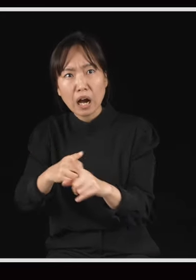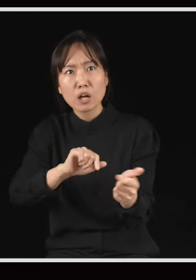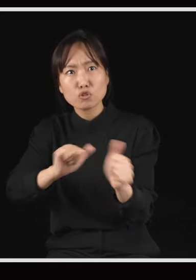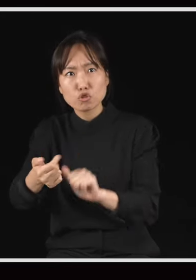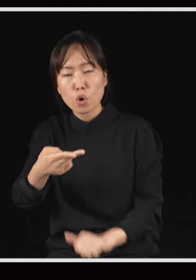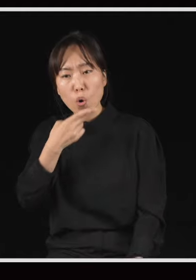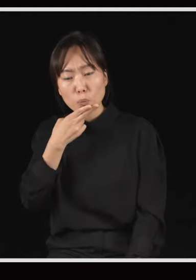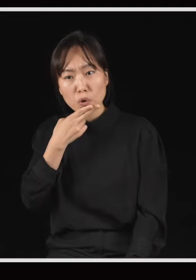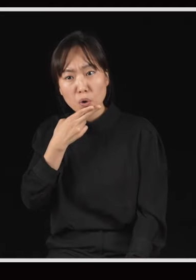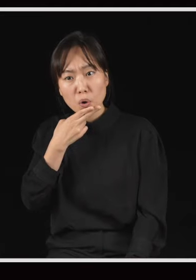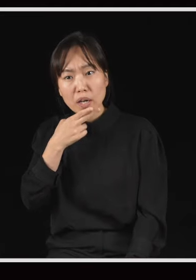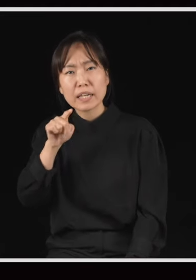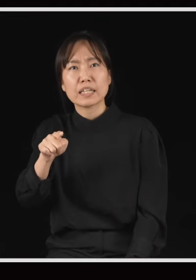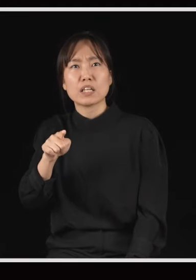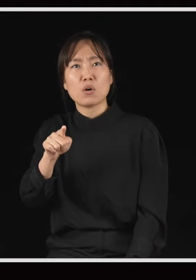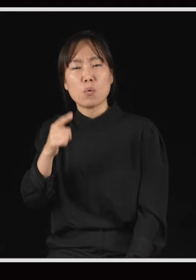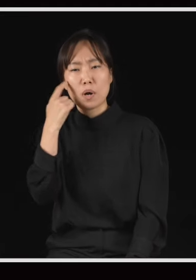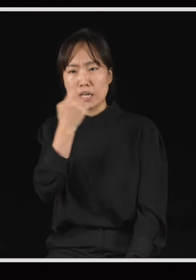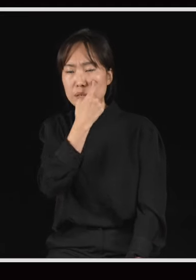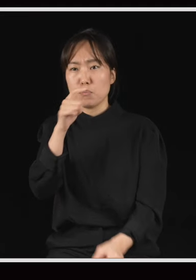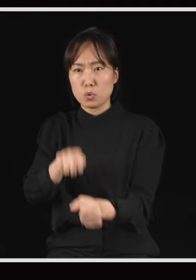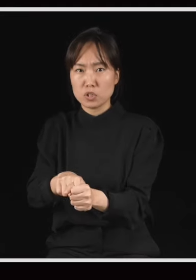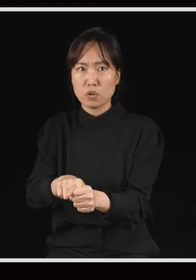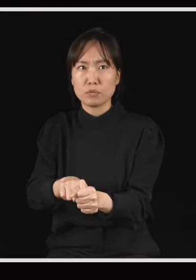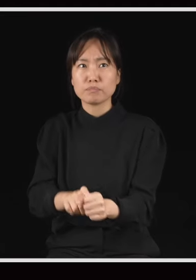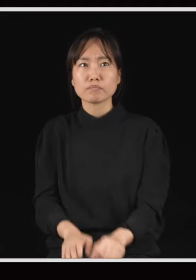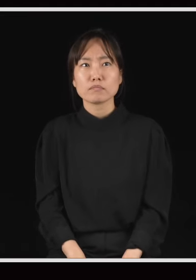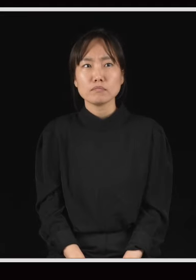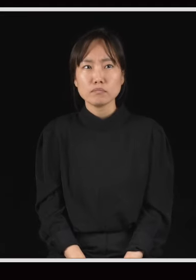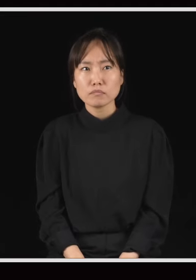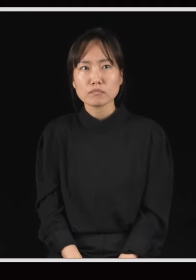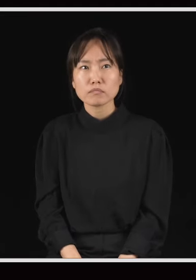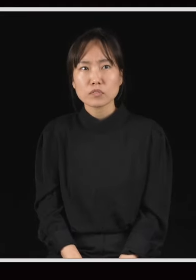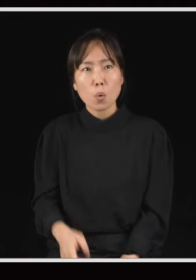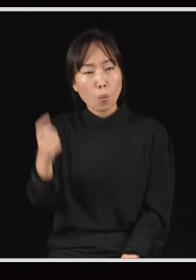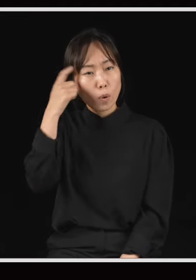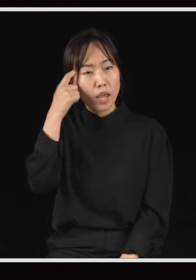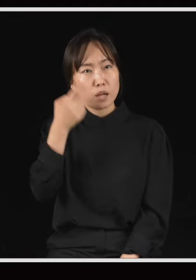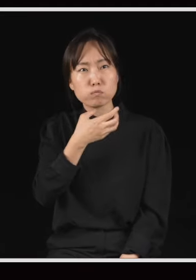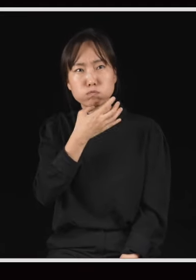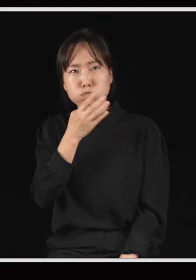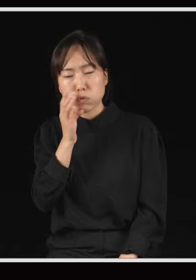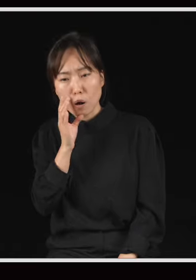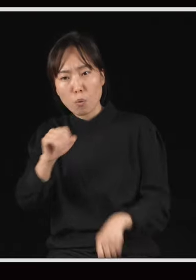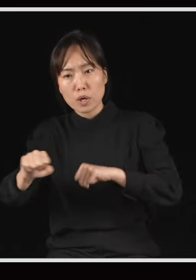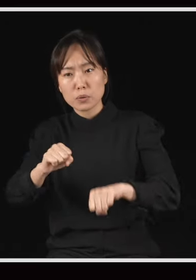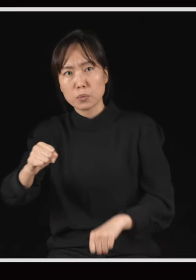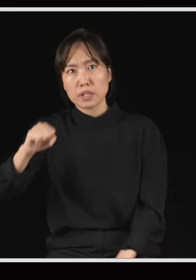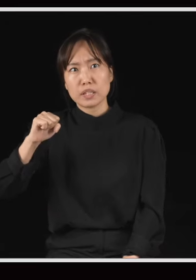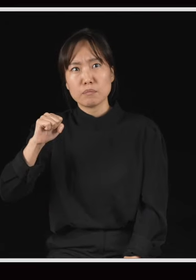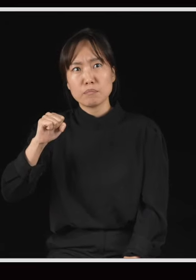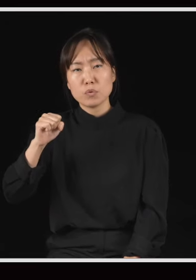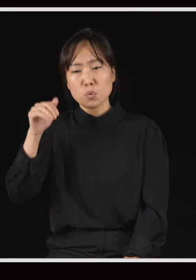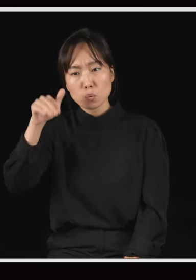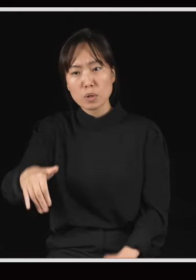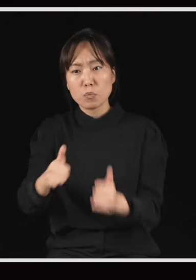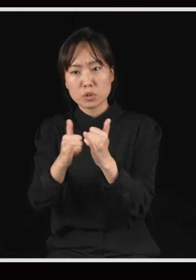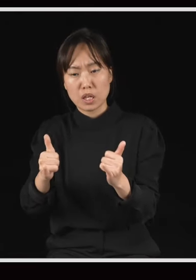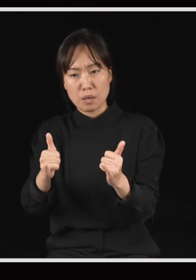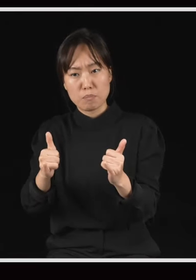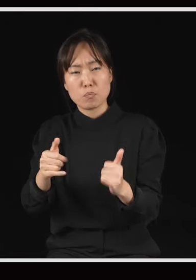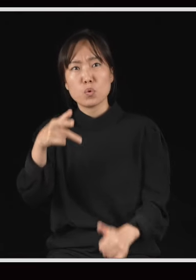견딜 수 있을까 때문에 해요. 무슨 얘기냐? 노쇠가 심하시고 내재 역량이 떨어진 분은 예를 들어서 큰